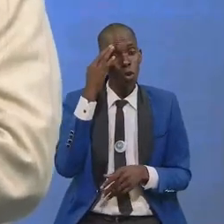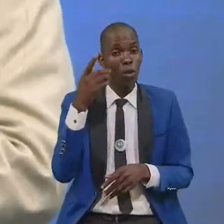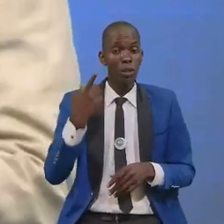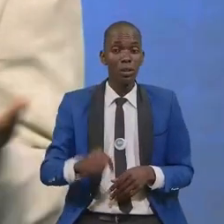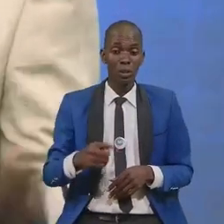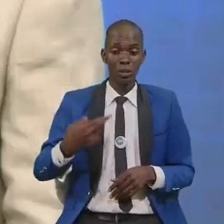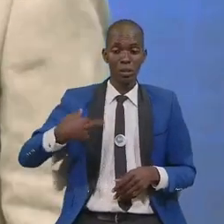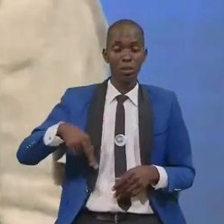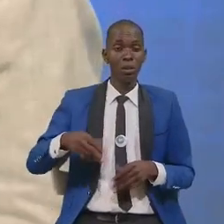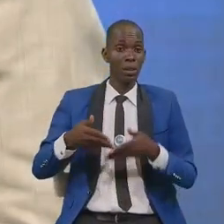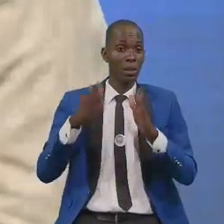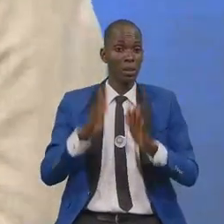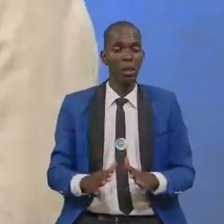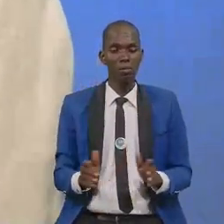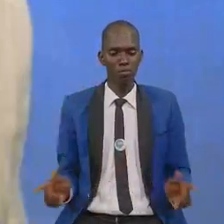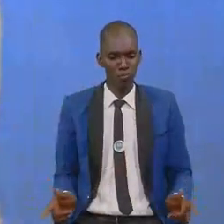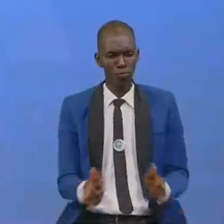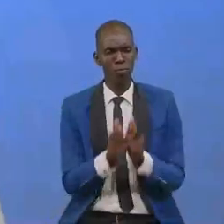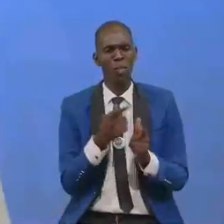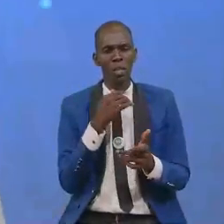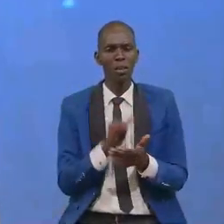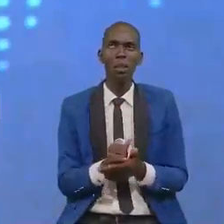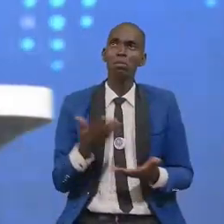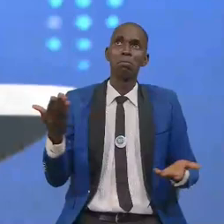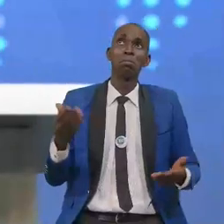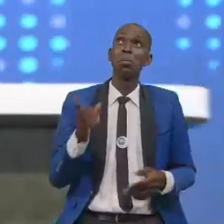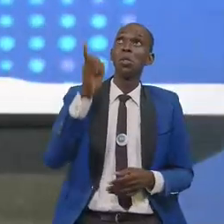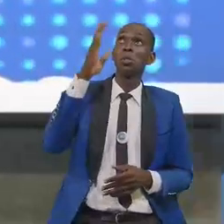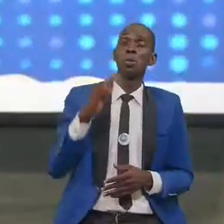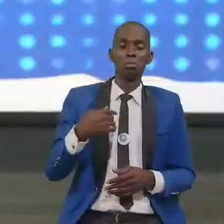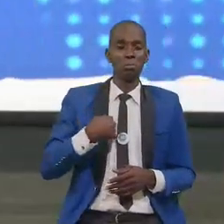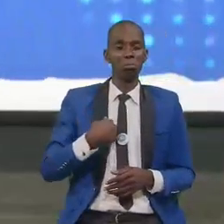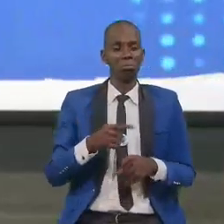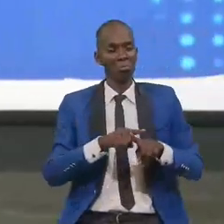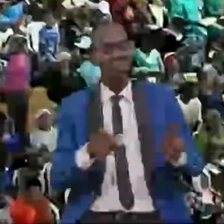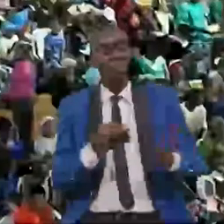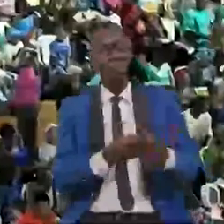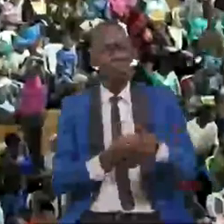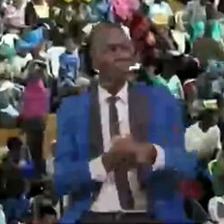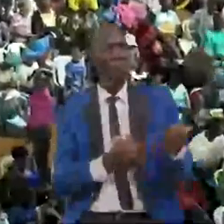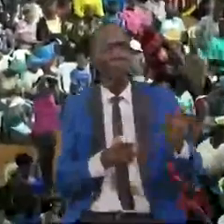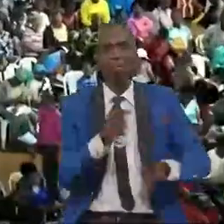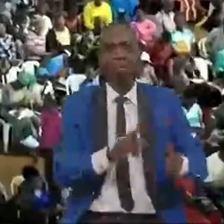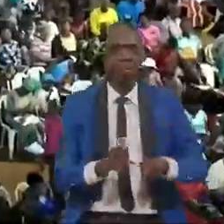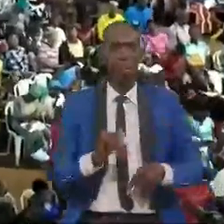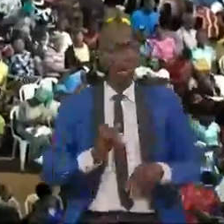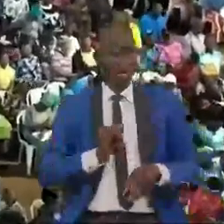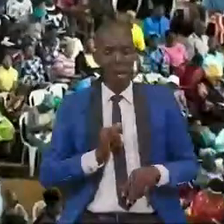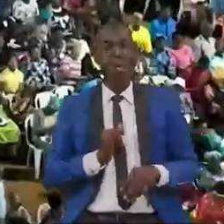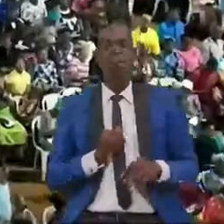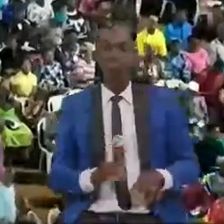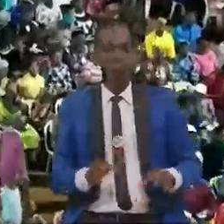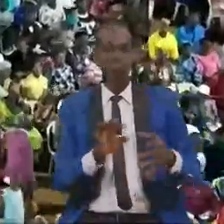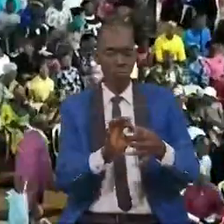venus et ils ont dit Dieu je ne suis pas comme les autres hommes je mérite la bénédiction de ta part